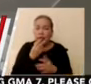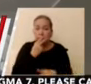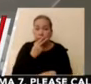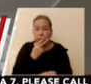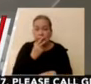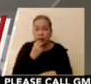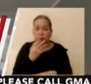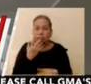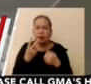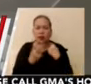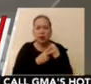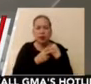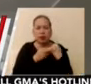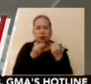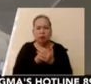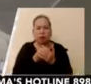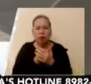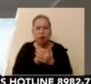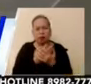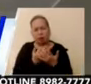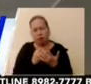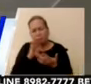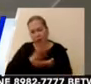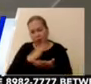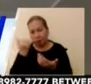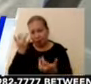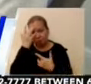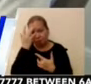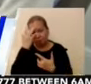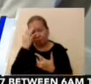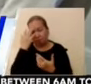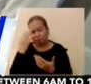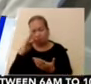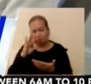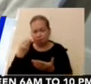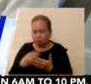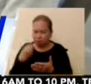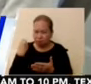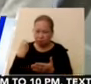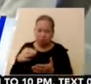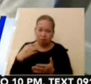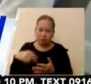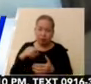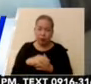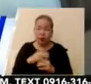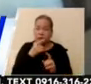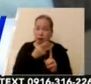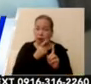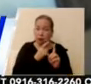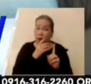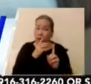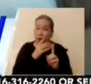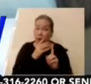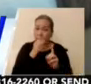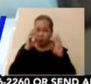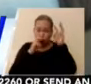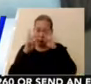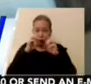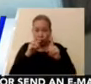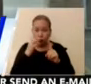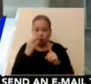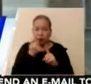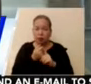money because getting sick now is very expensive. Nag-aalala na rin si Nanay Christine dahil nalalanghap ng